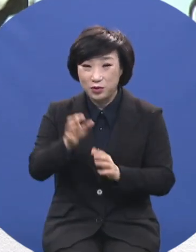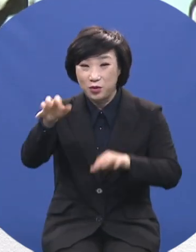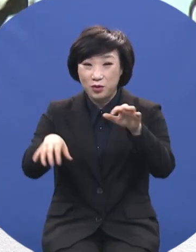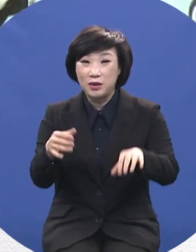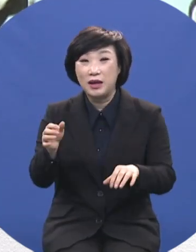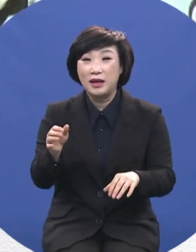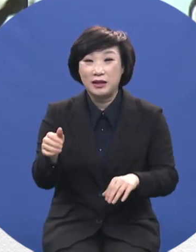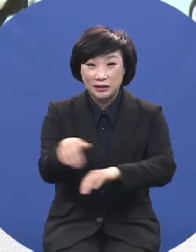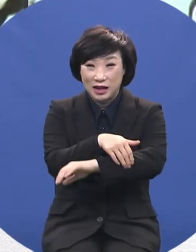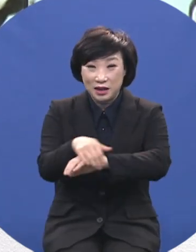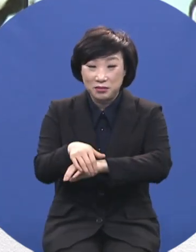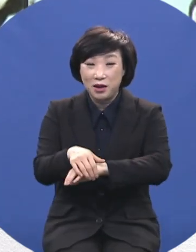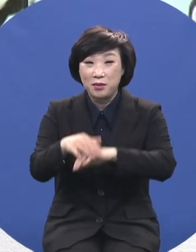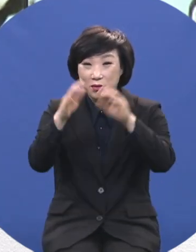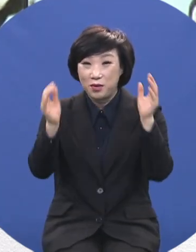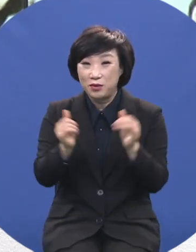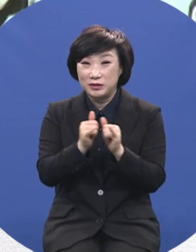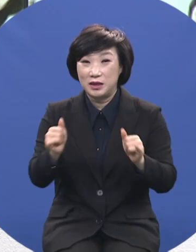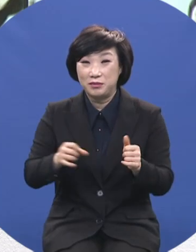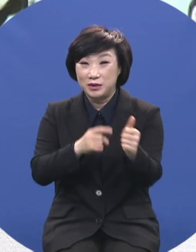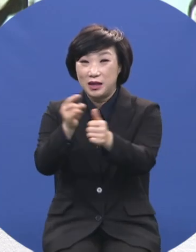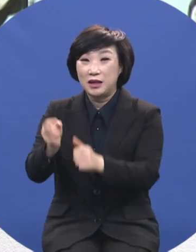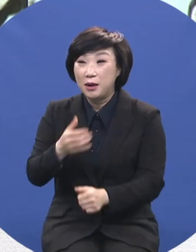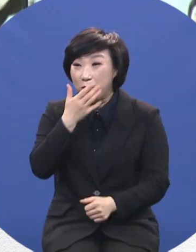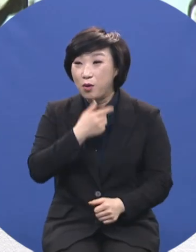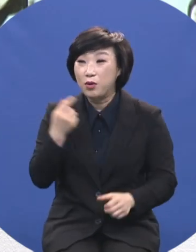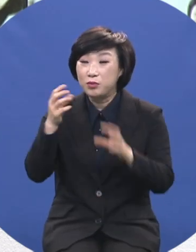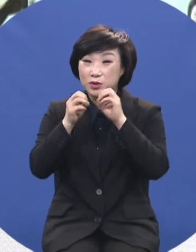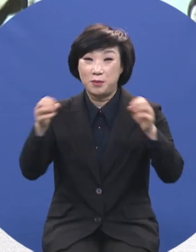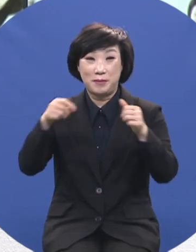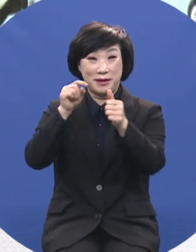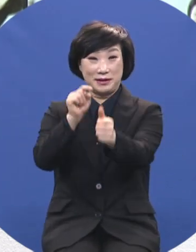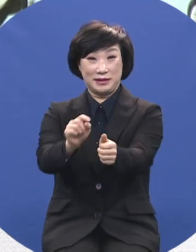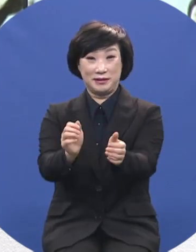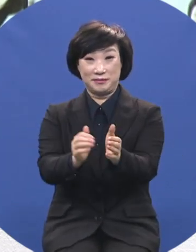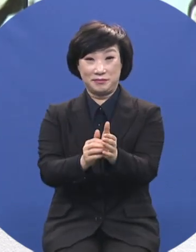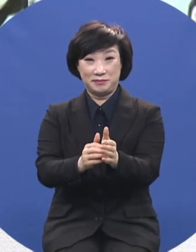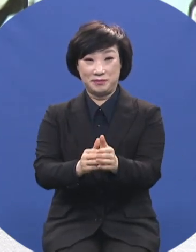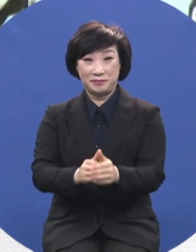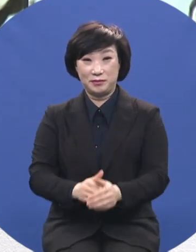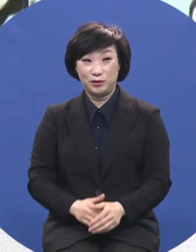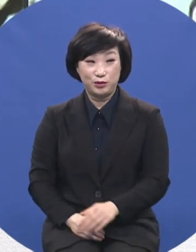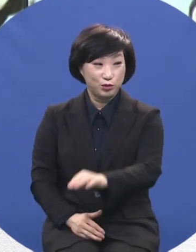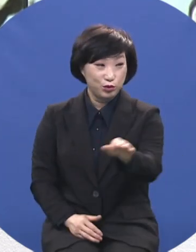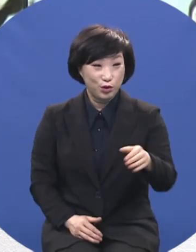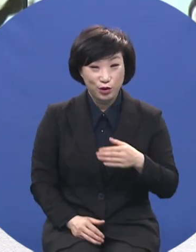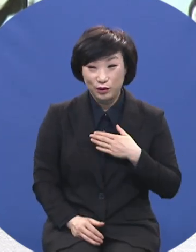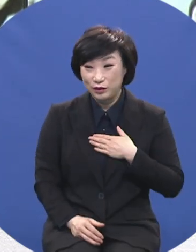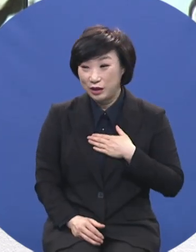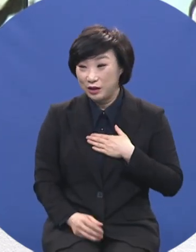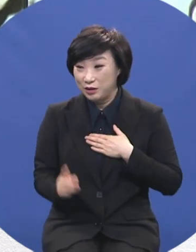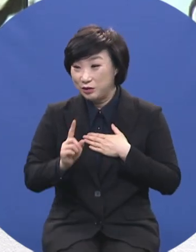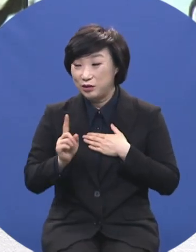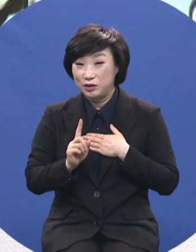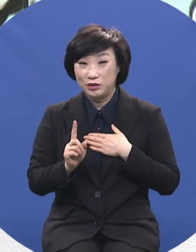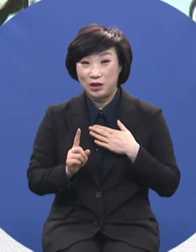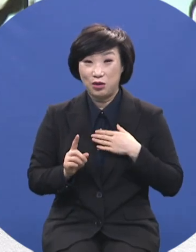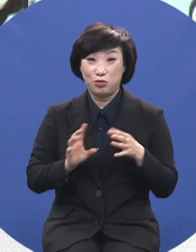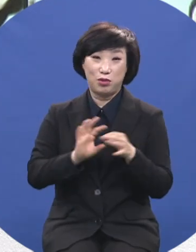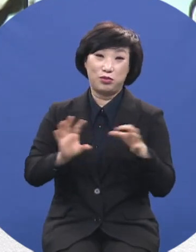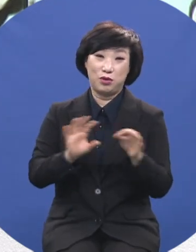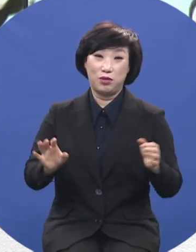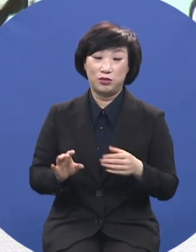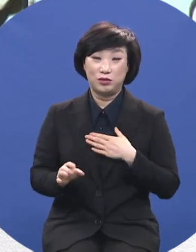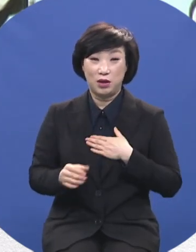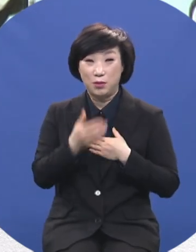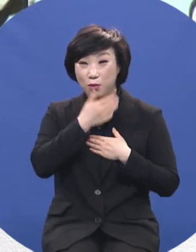다니며 만민에게 복음을 전파하라. 우리하고는 상관없잖아. 우리는